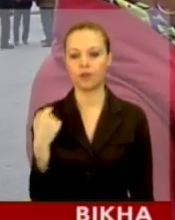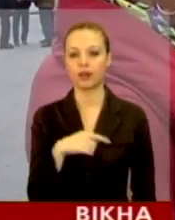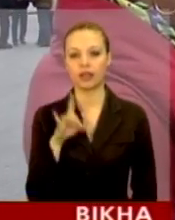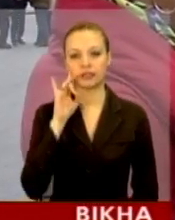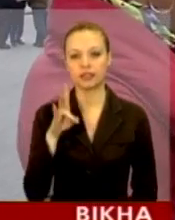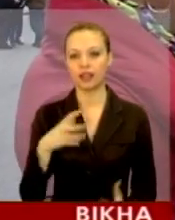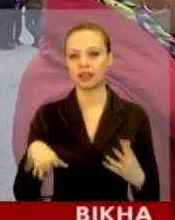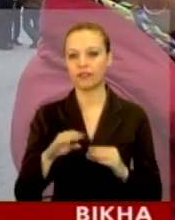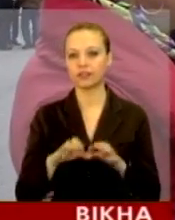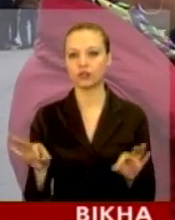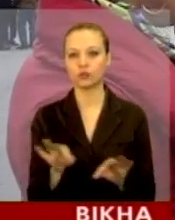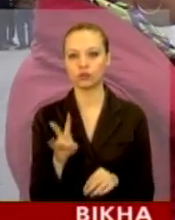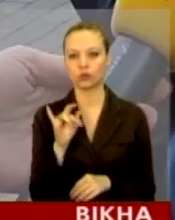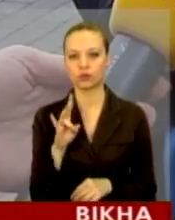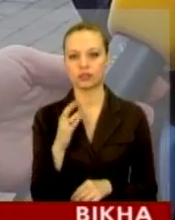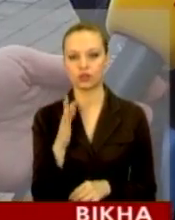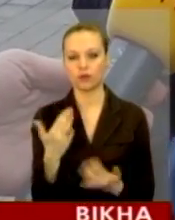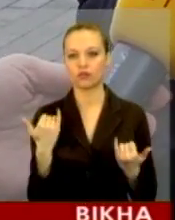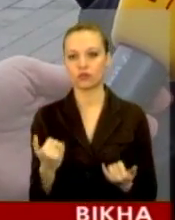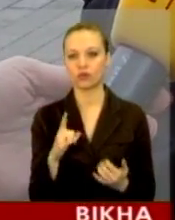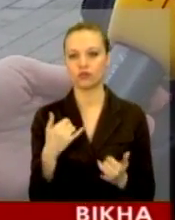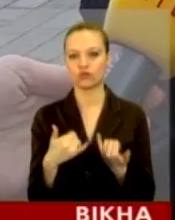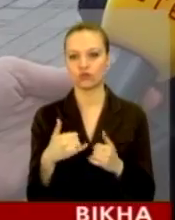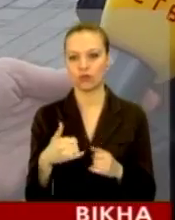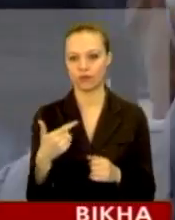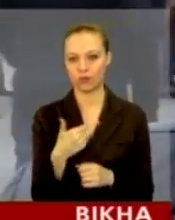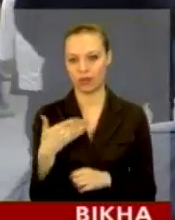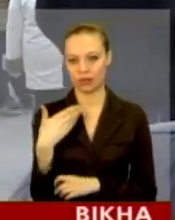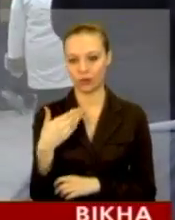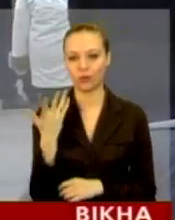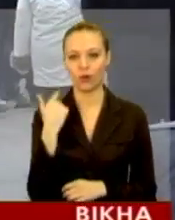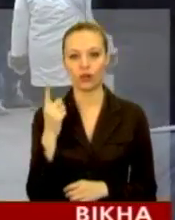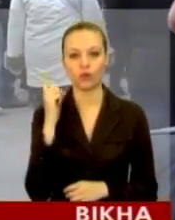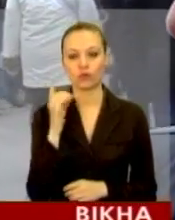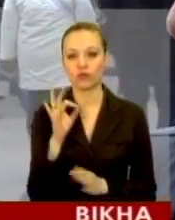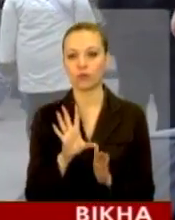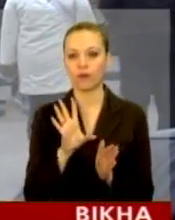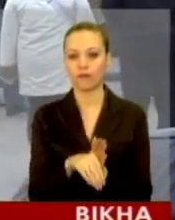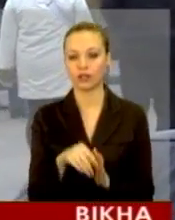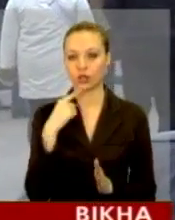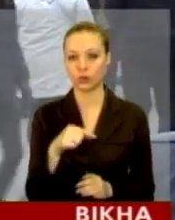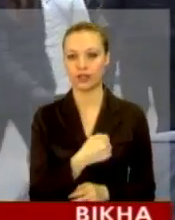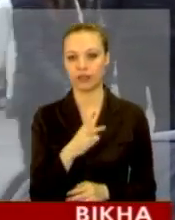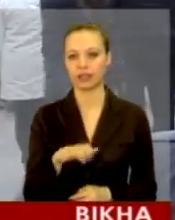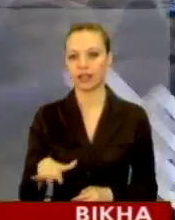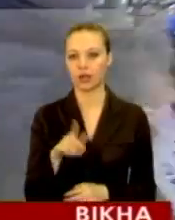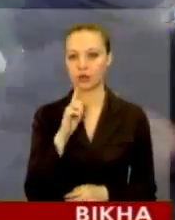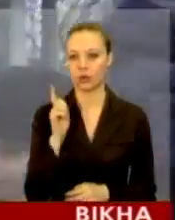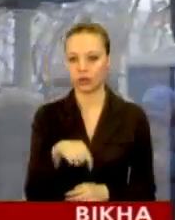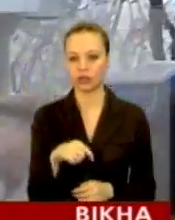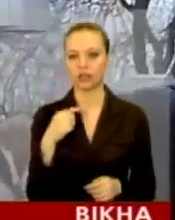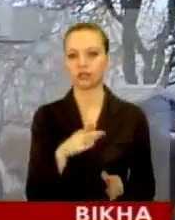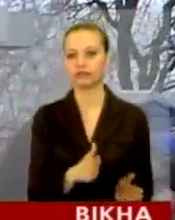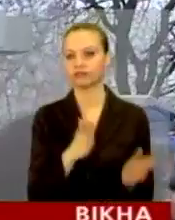Знаний на весь світ музика Юрій Кузнєцов сьогодні з жовто-блакитною стрічкою. Коли почув про введення російських військ на територію України,